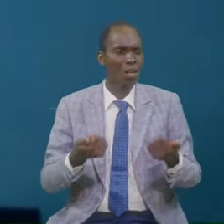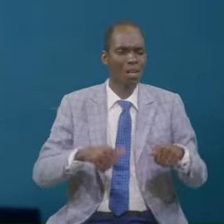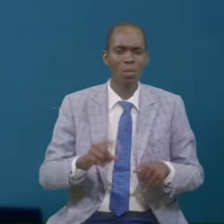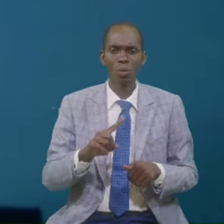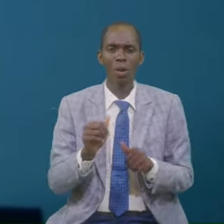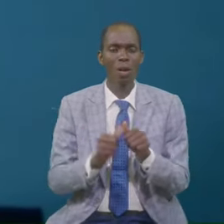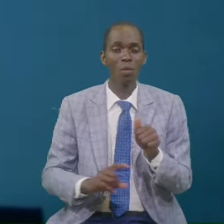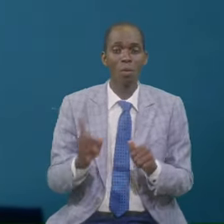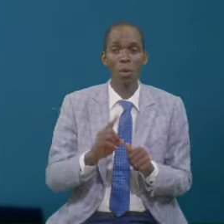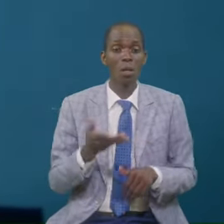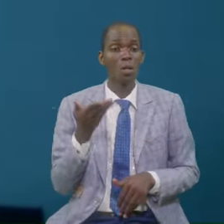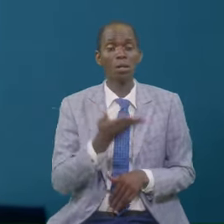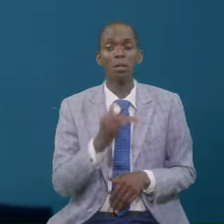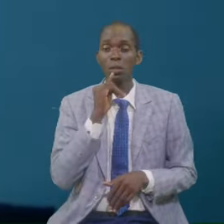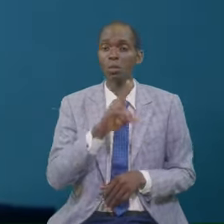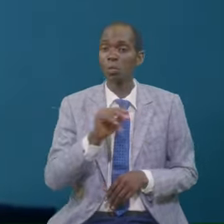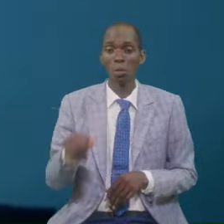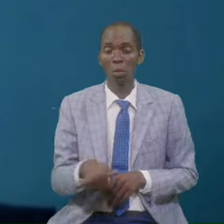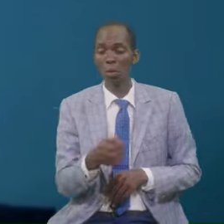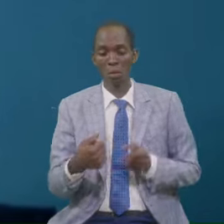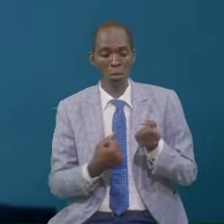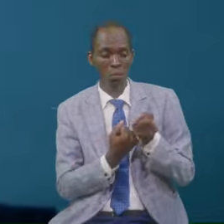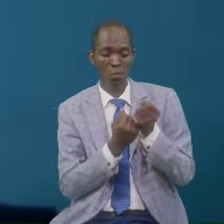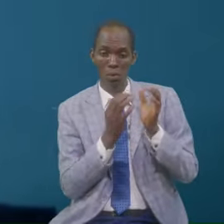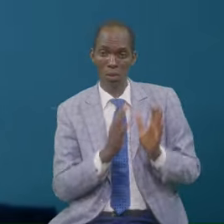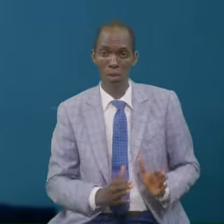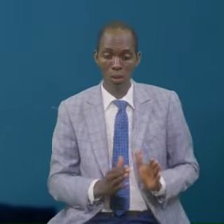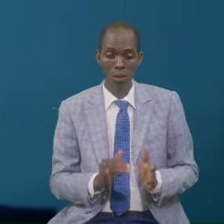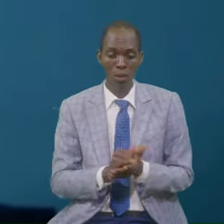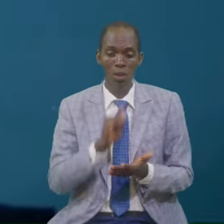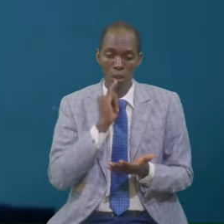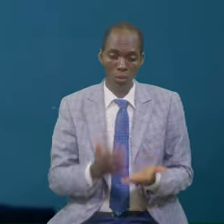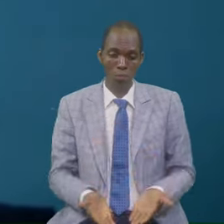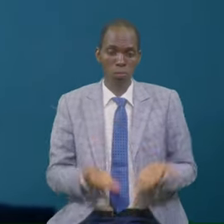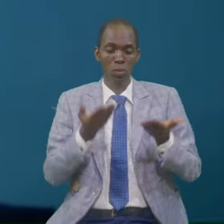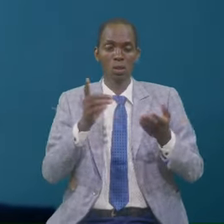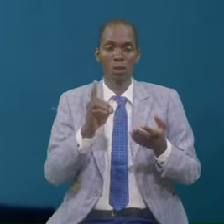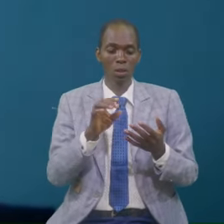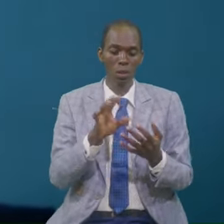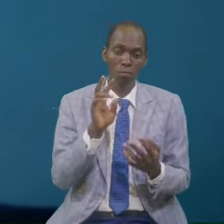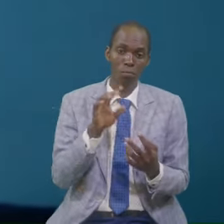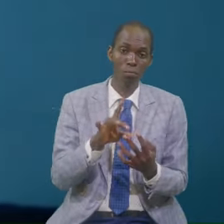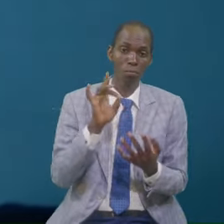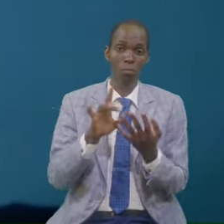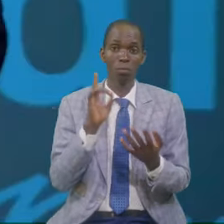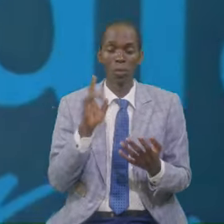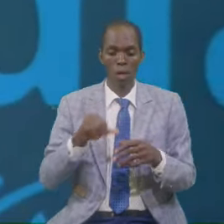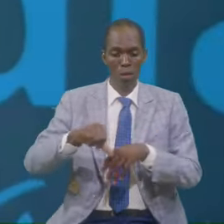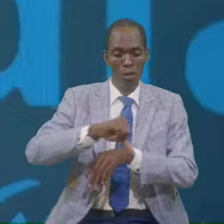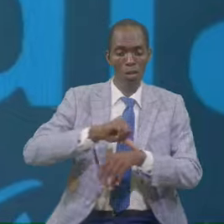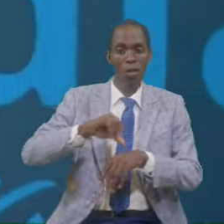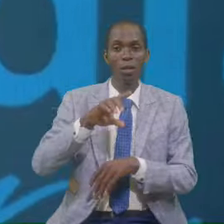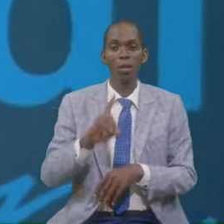no other advocate exalted, appointed, anointed, and